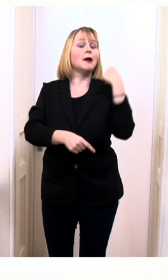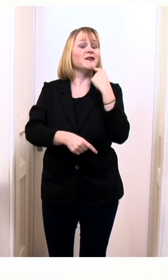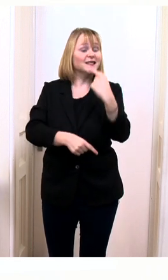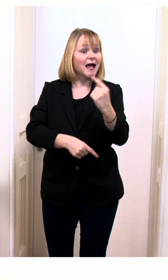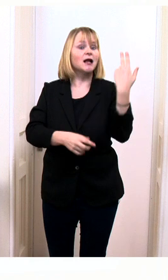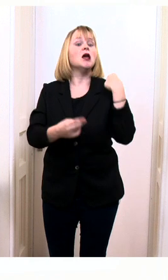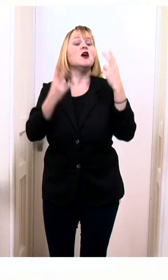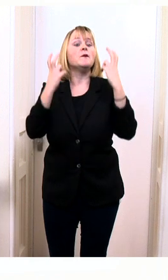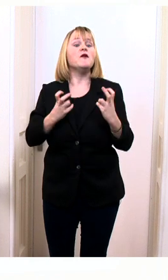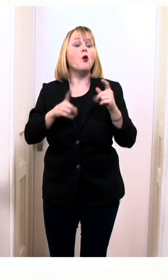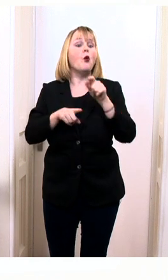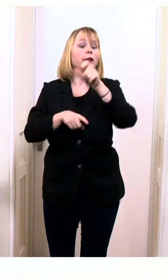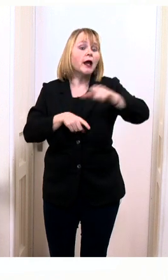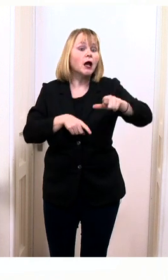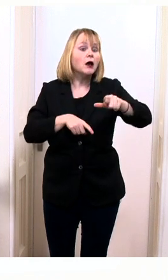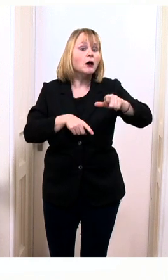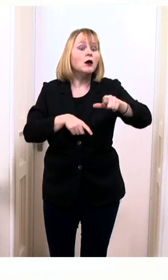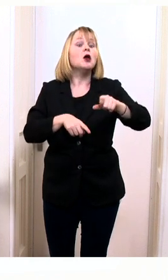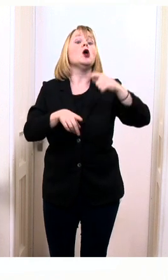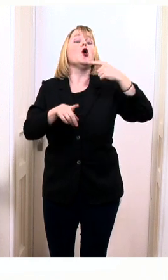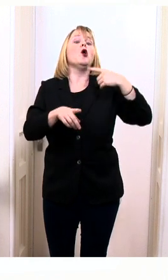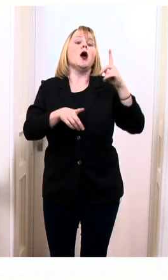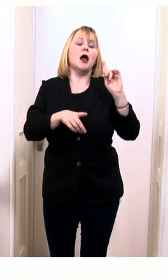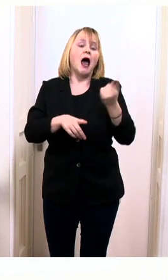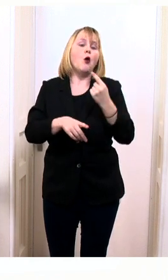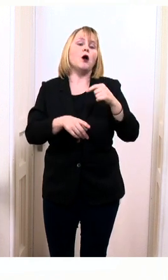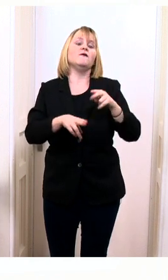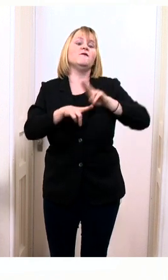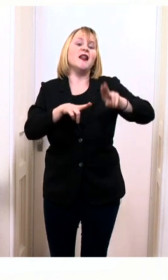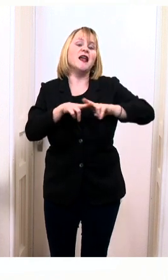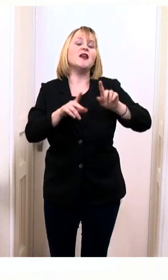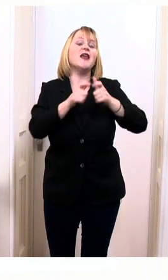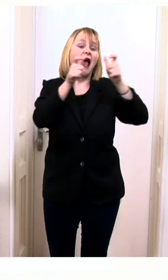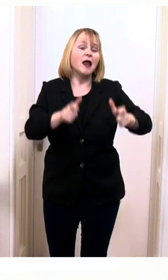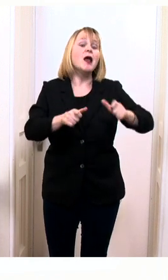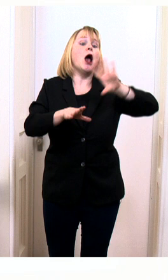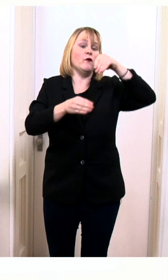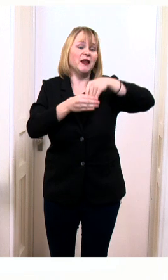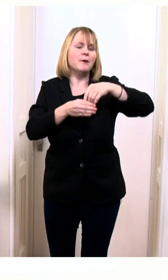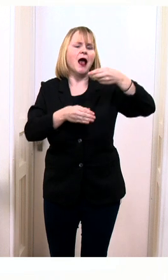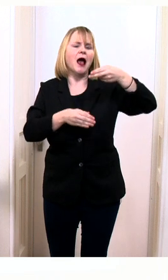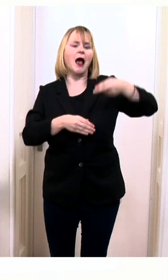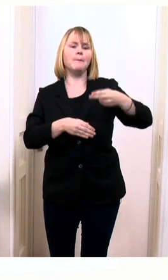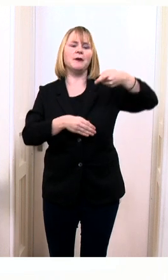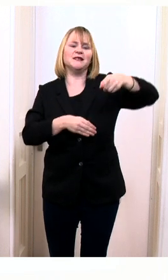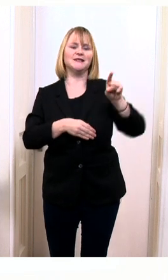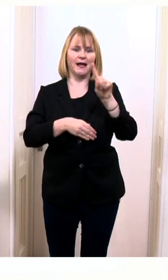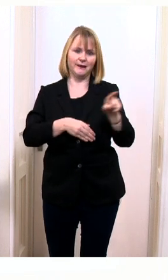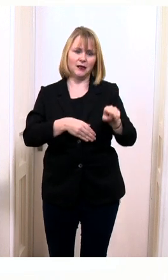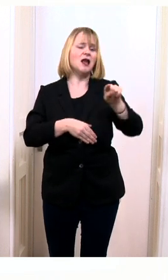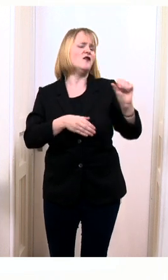Bewohnerinnen und Bewohner der Pflegeheime inklusive HPZ höchste Priorität, weil sie den größten